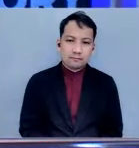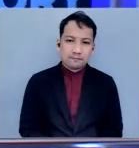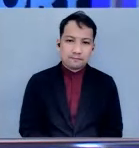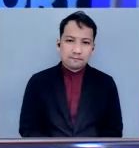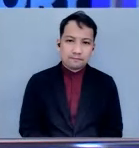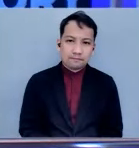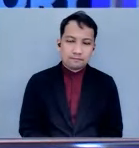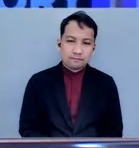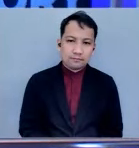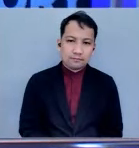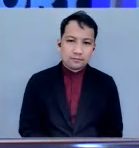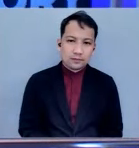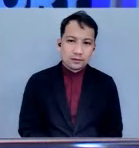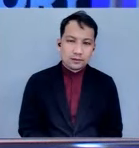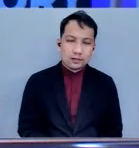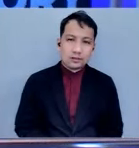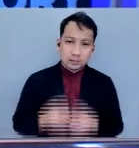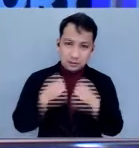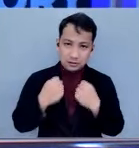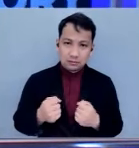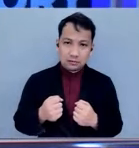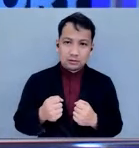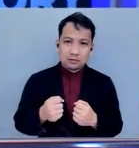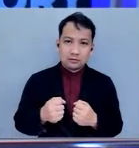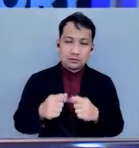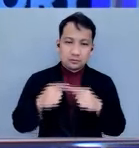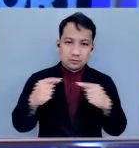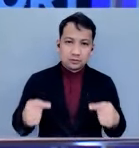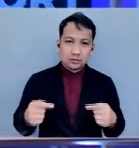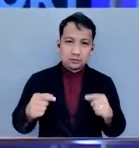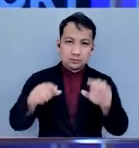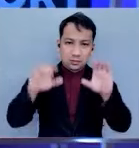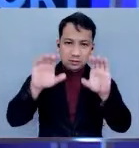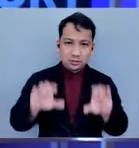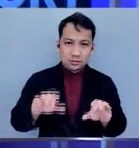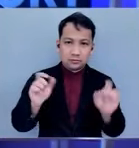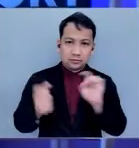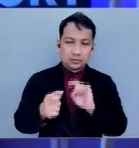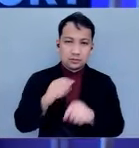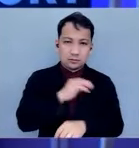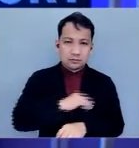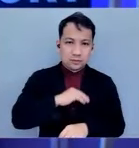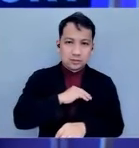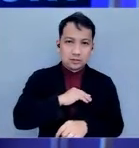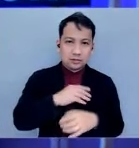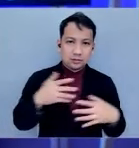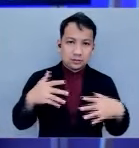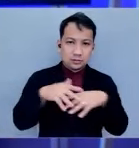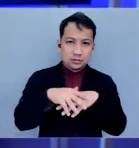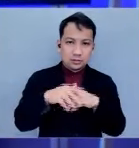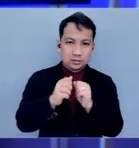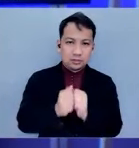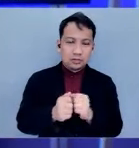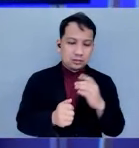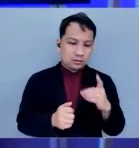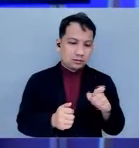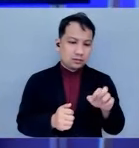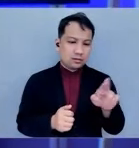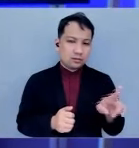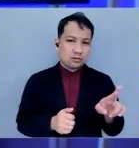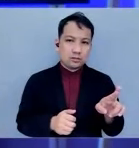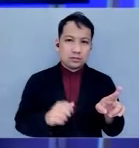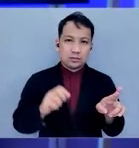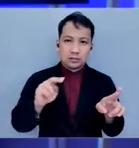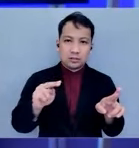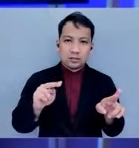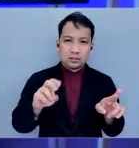Tiyakin ang kalusugan ng publiko at labanan ng climate change. Yan ang misyon sa pagsasanibersa ng DENR at National Aeronautics